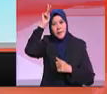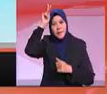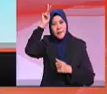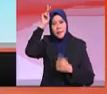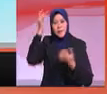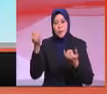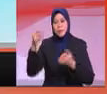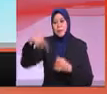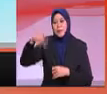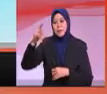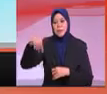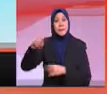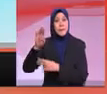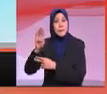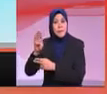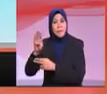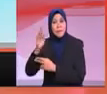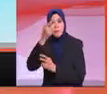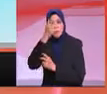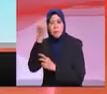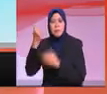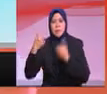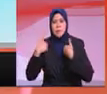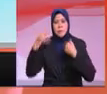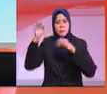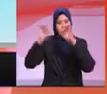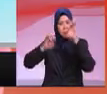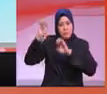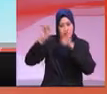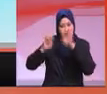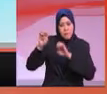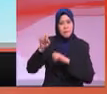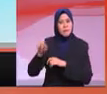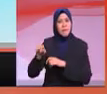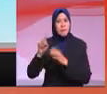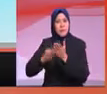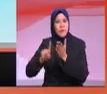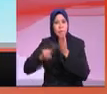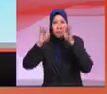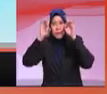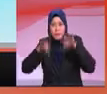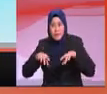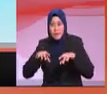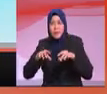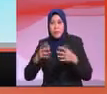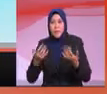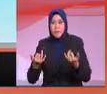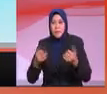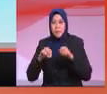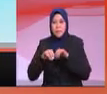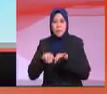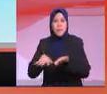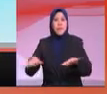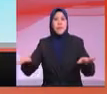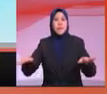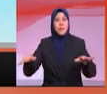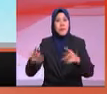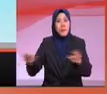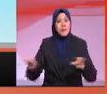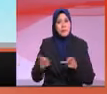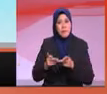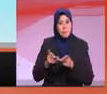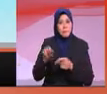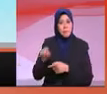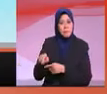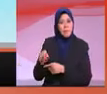telah PKPB kan sebab ada penilaian risiko menunjukkan jangkitan mungkin akan merebak di kawasan tersebut